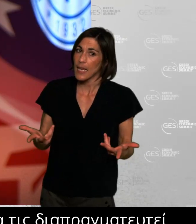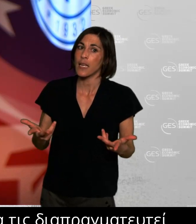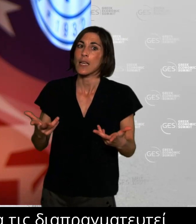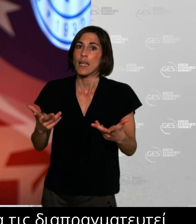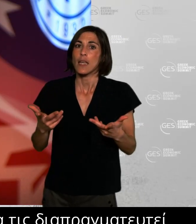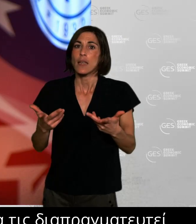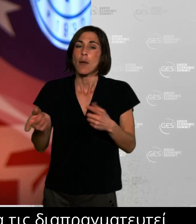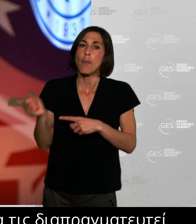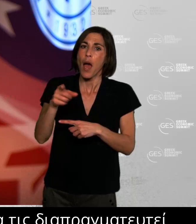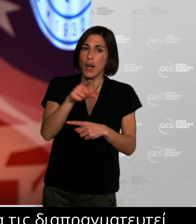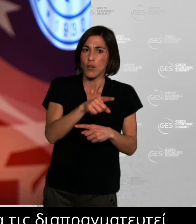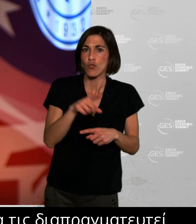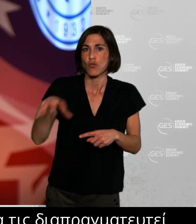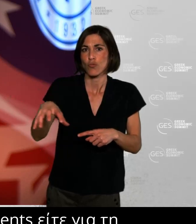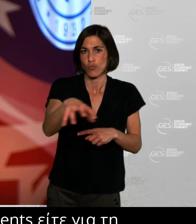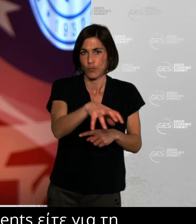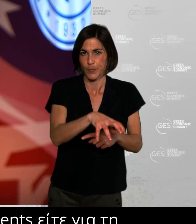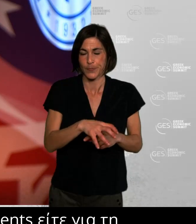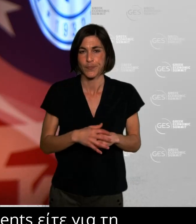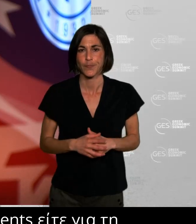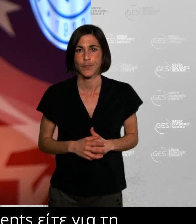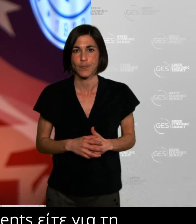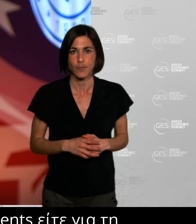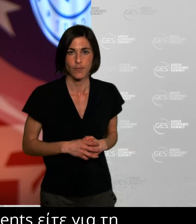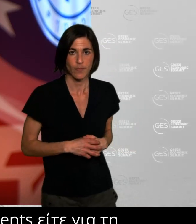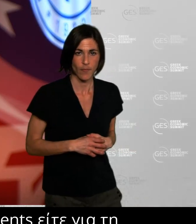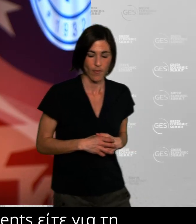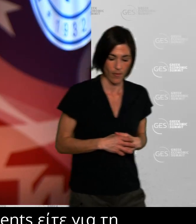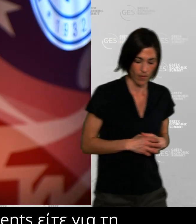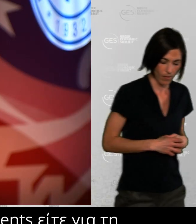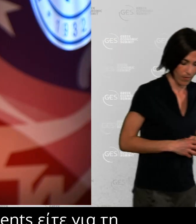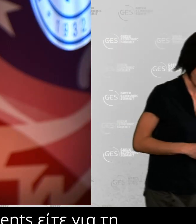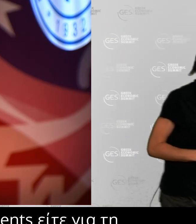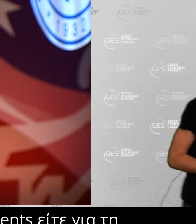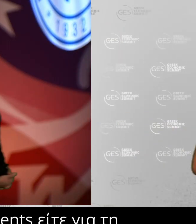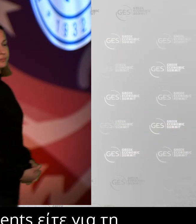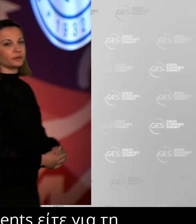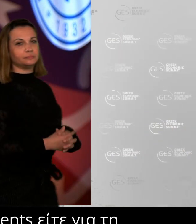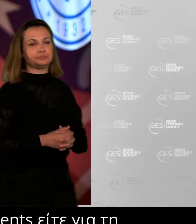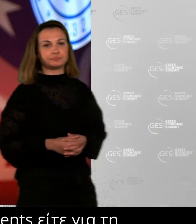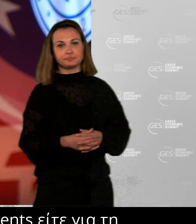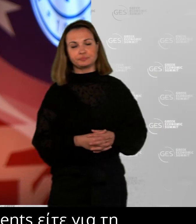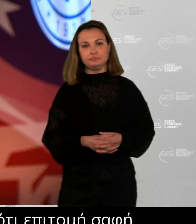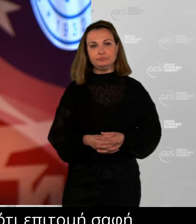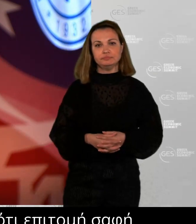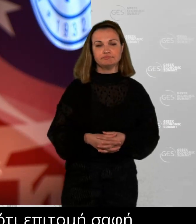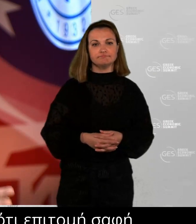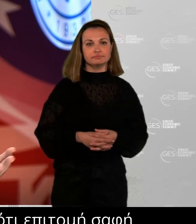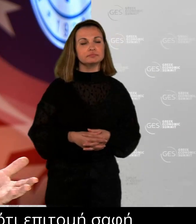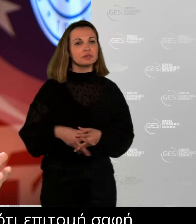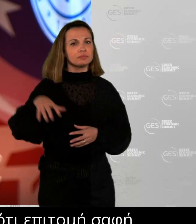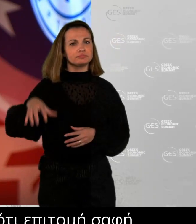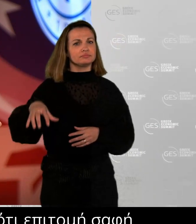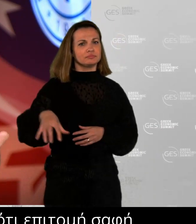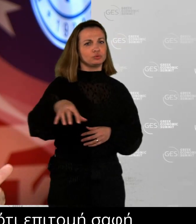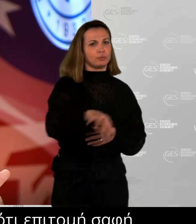spin-off εταιρείες. Και νομίζω ότι η επιτομή σε αυτή την κατεύθυνση είναι να μπορέσει ένας οργανισμός, επειδή